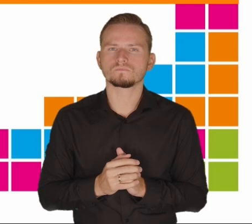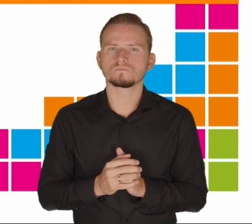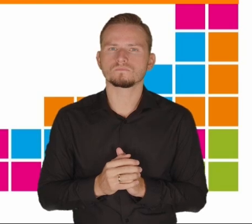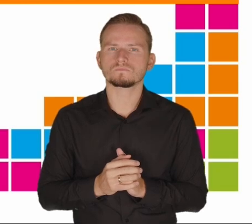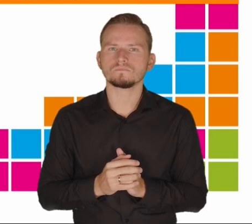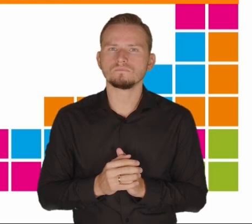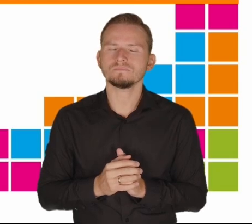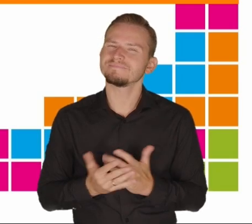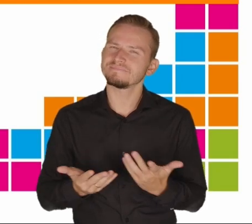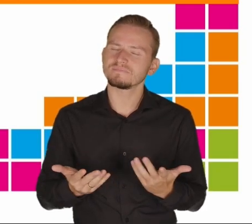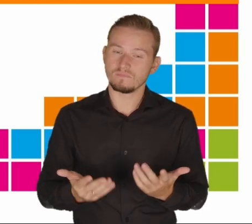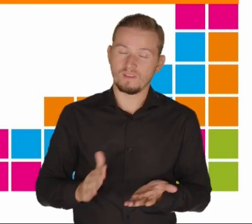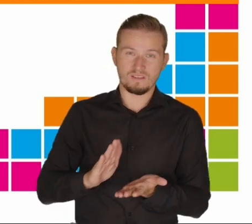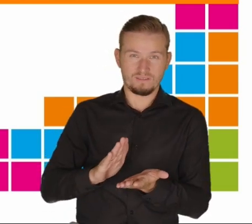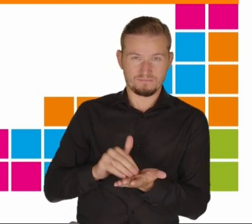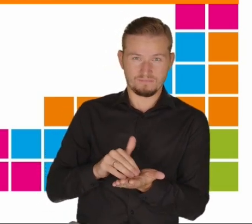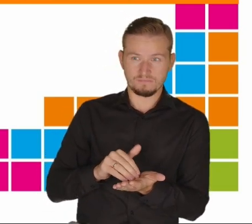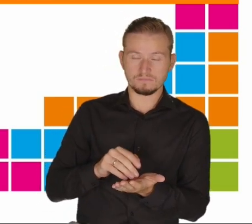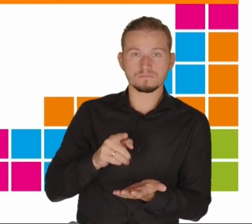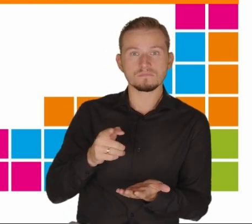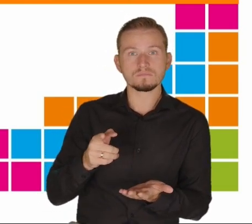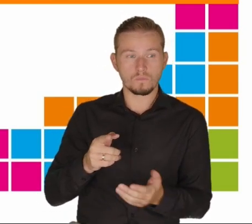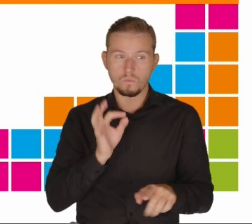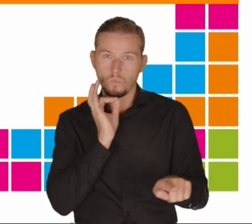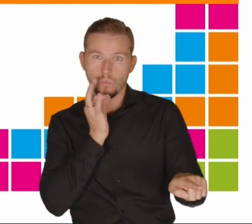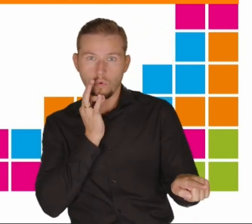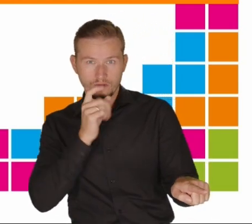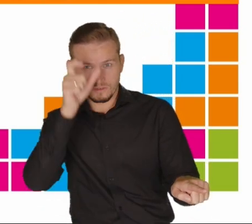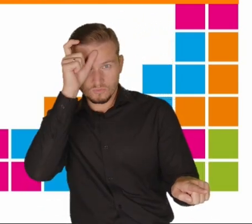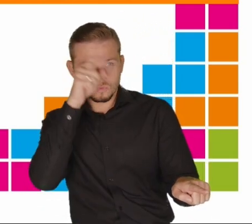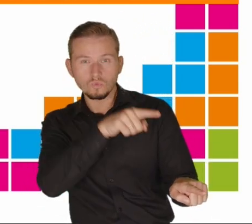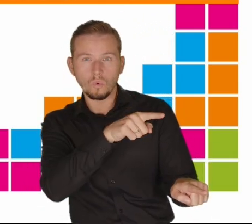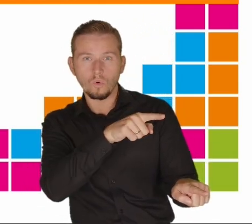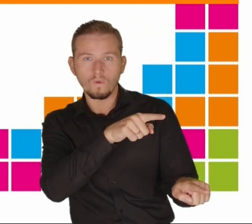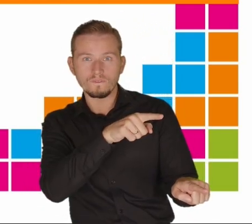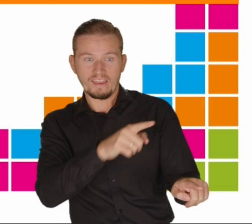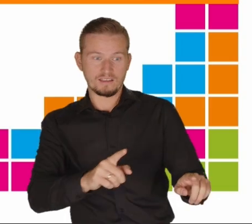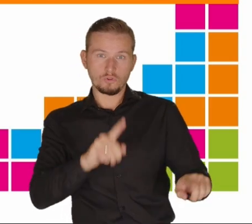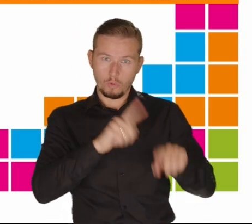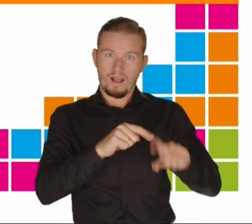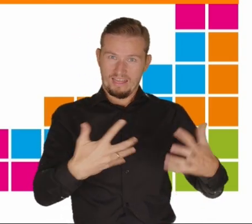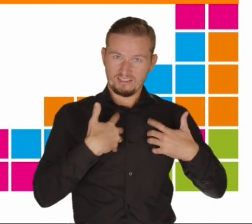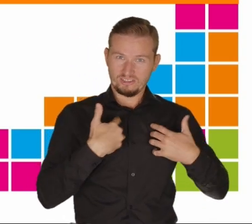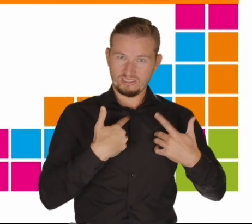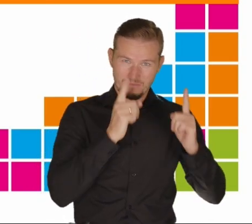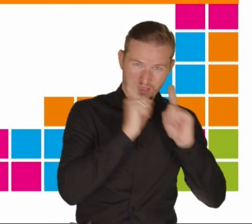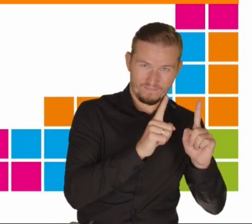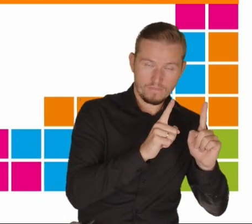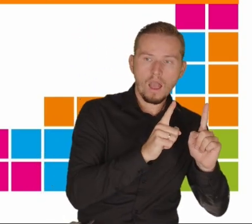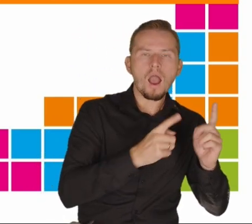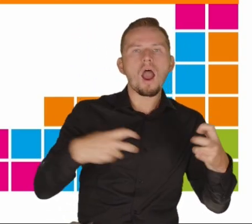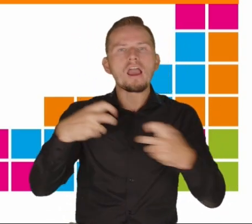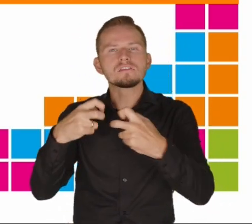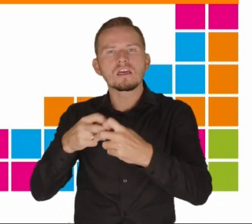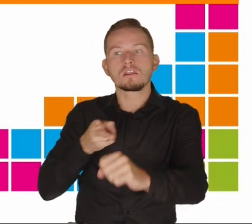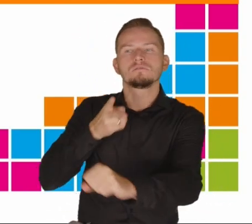trudno jest oddzielić to, co jest funkcjonowaniem młodego człowieka w tak zwanym realu od funkcjonowania w świecie wirtualnym. Że